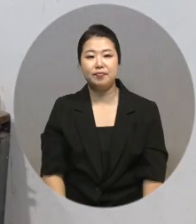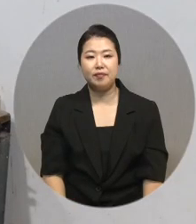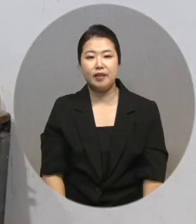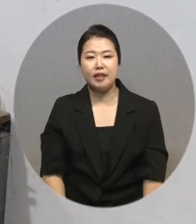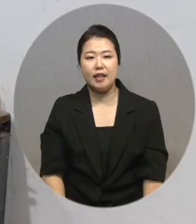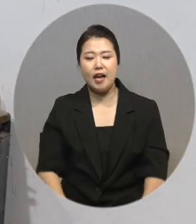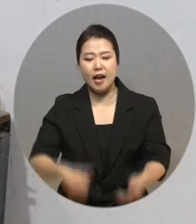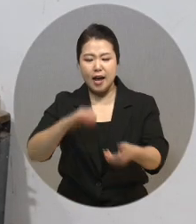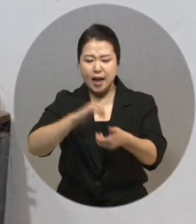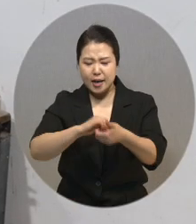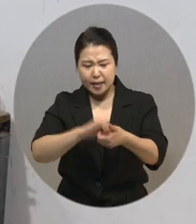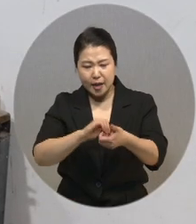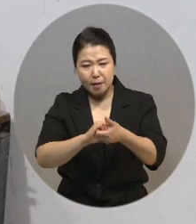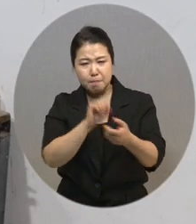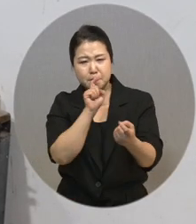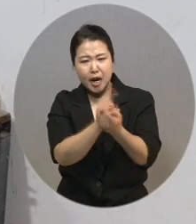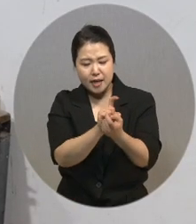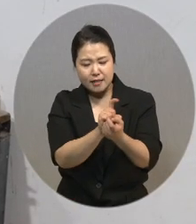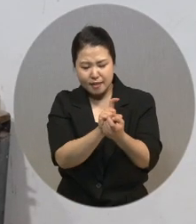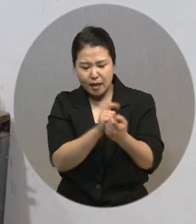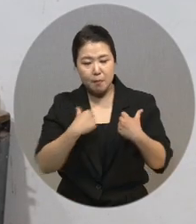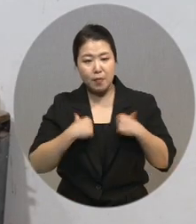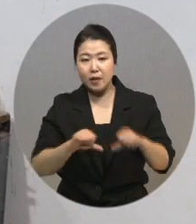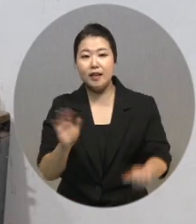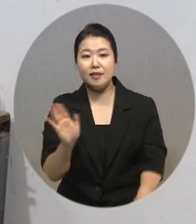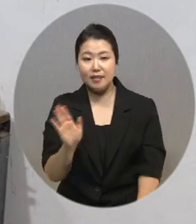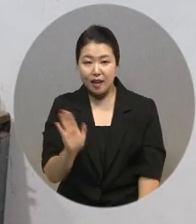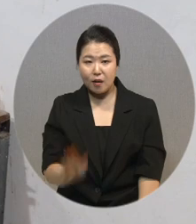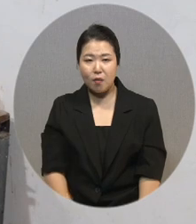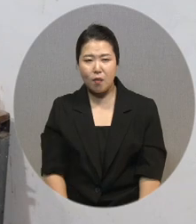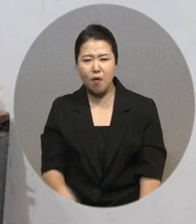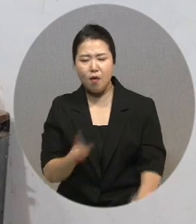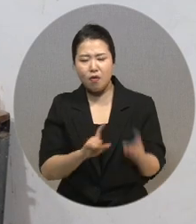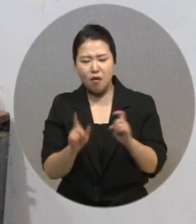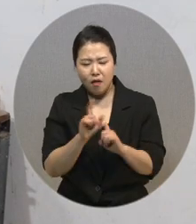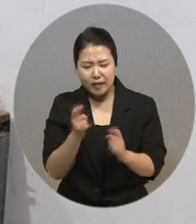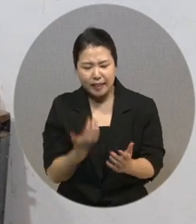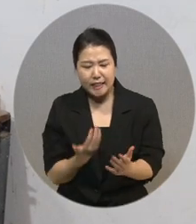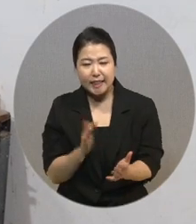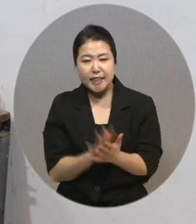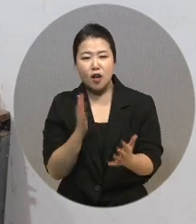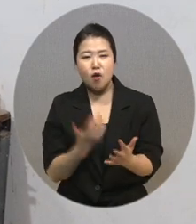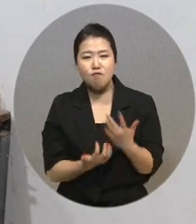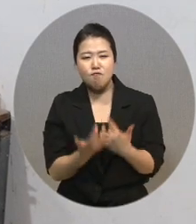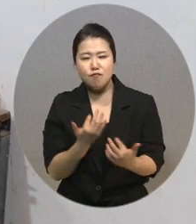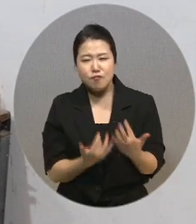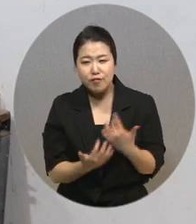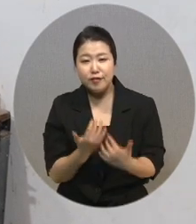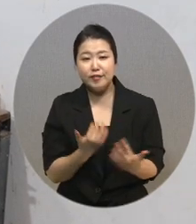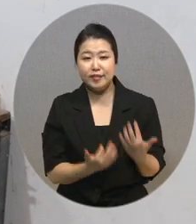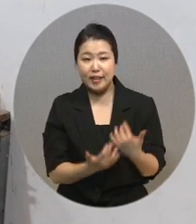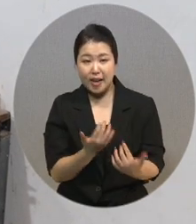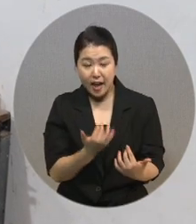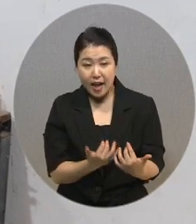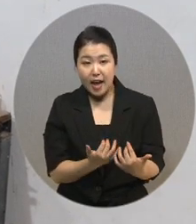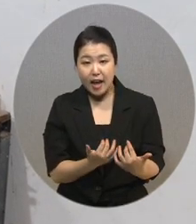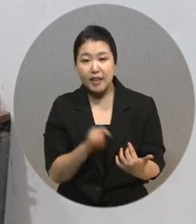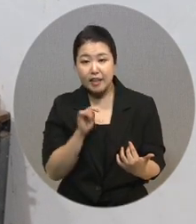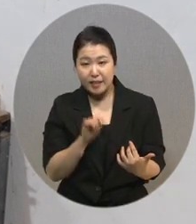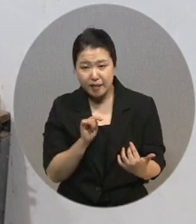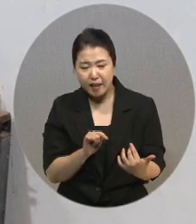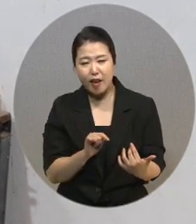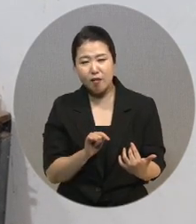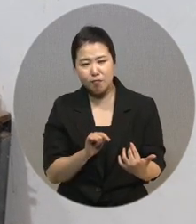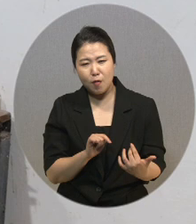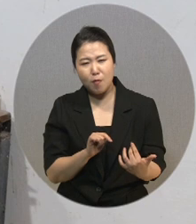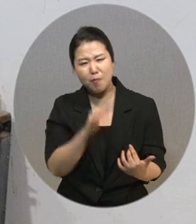한계에 부딪쳤을 때 굴하지 않고 더 뜨거운 불을 지히는 것이 어쩌면 할지도